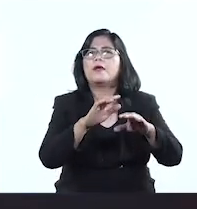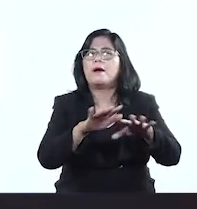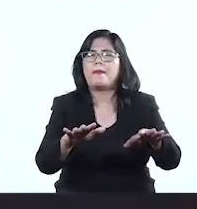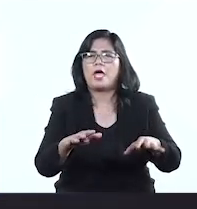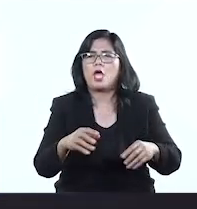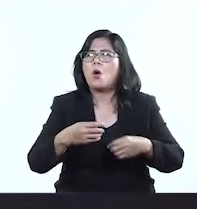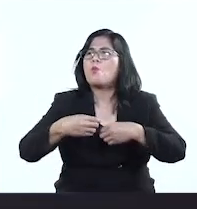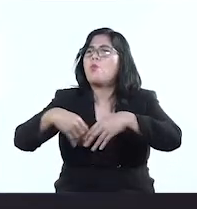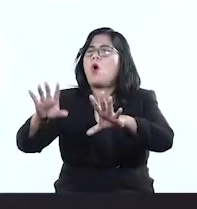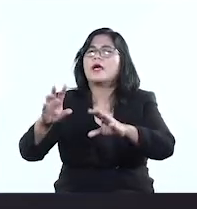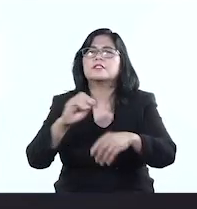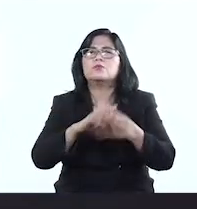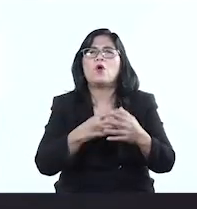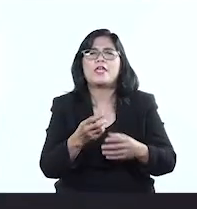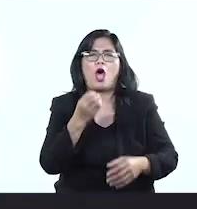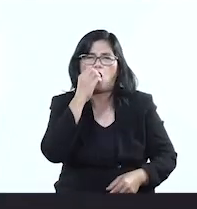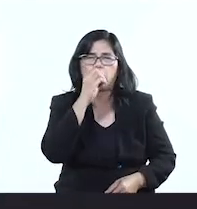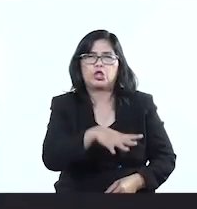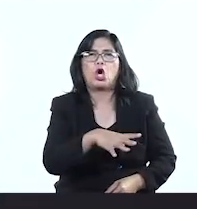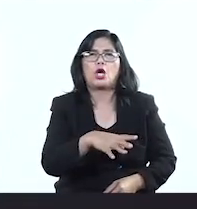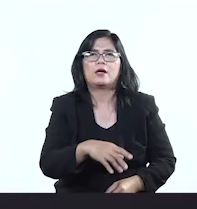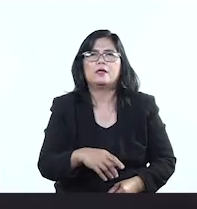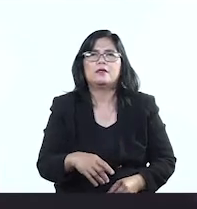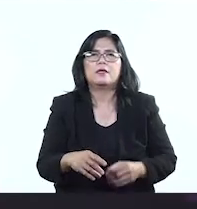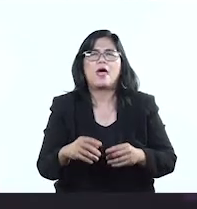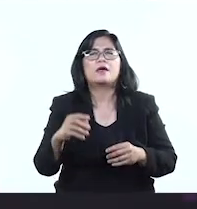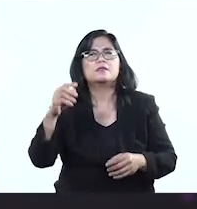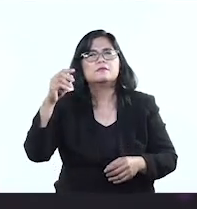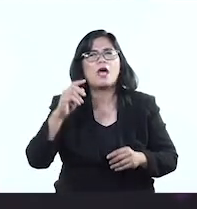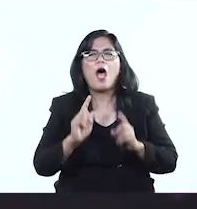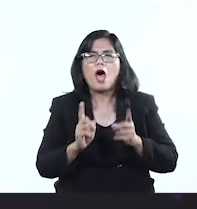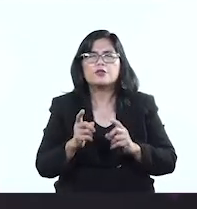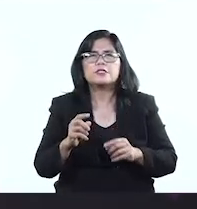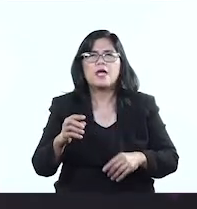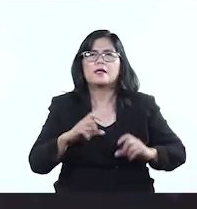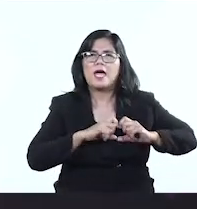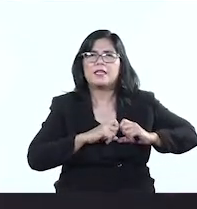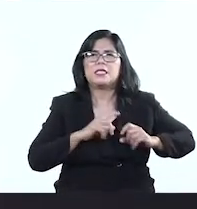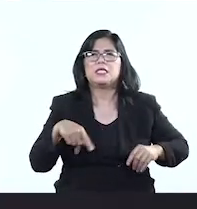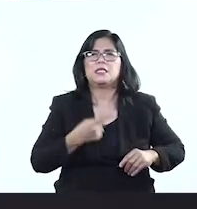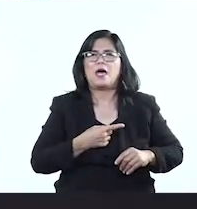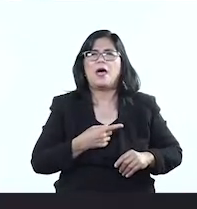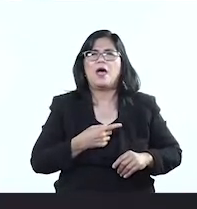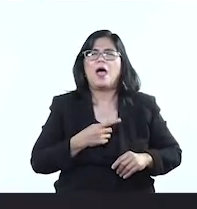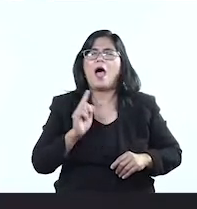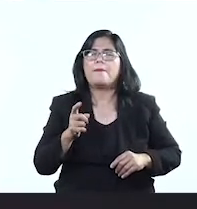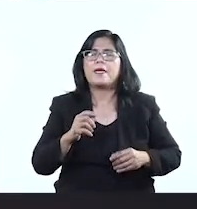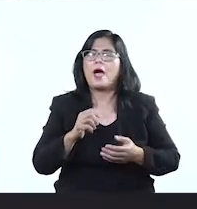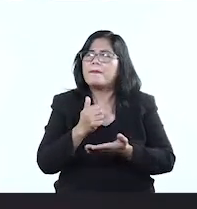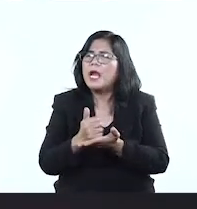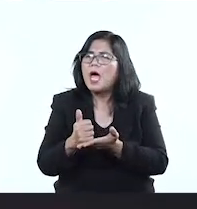buang karena yang boleh simpan dipikiran dihati kita hanya apa yang benar Hai apa yang